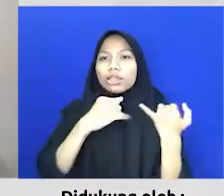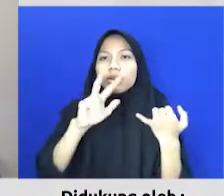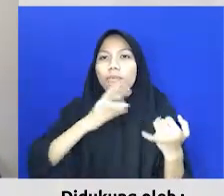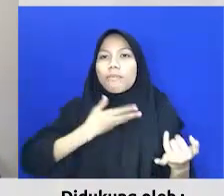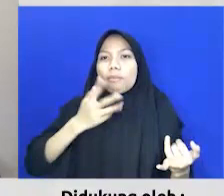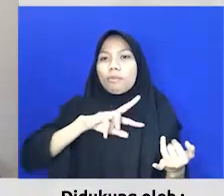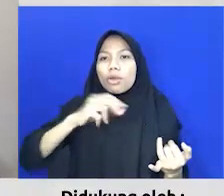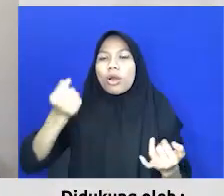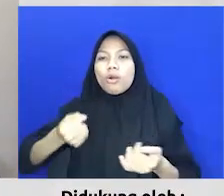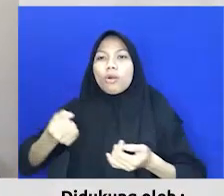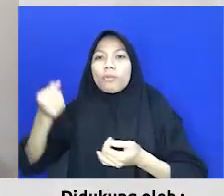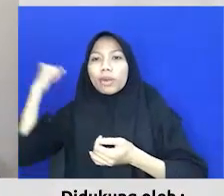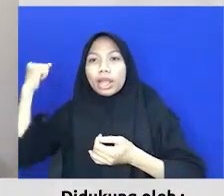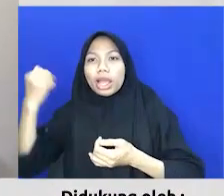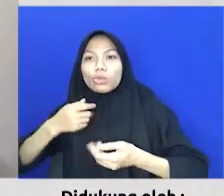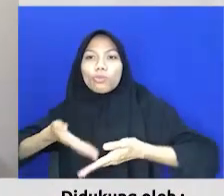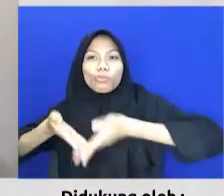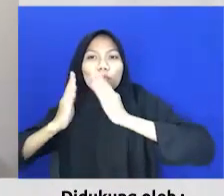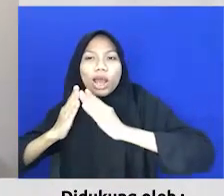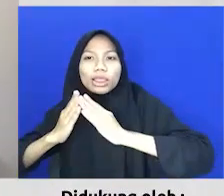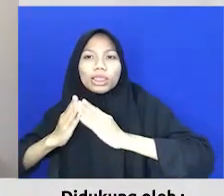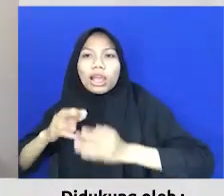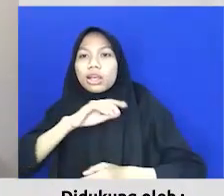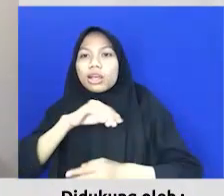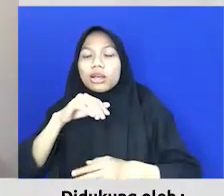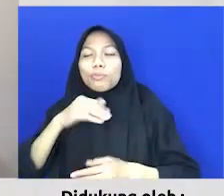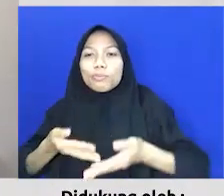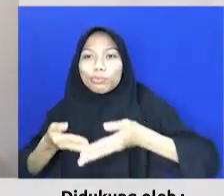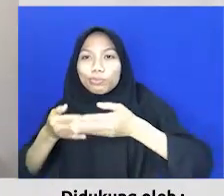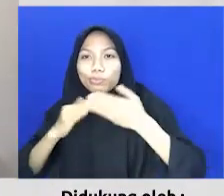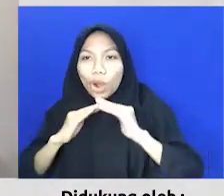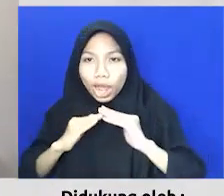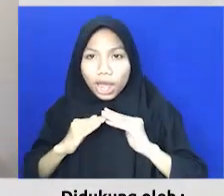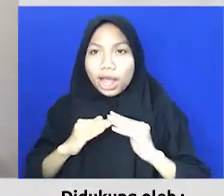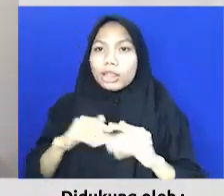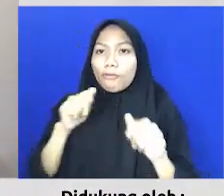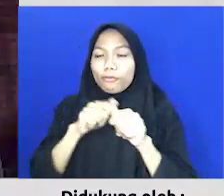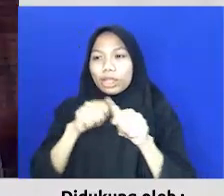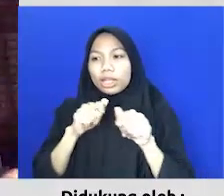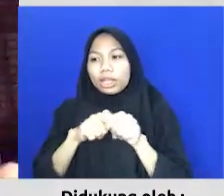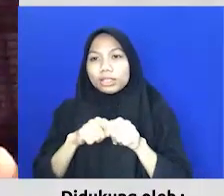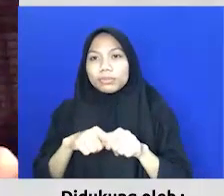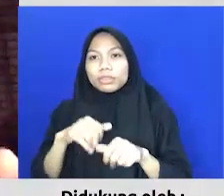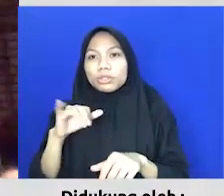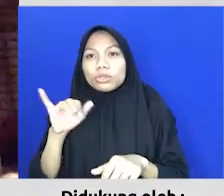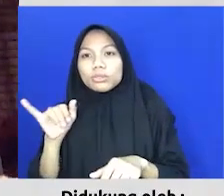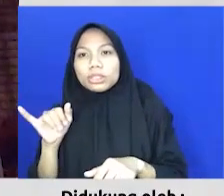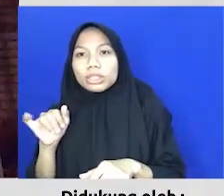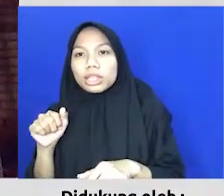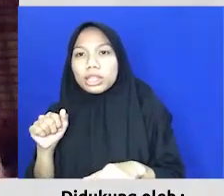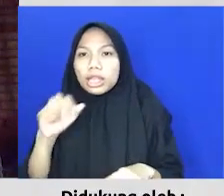Bukan hanya sekedar punya cerita yang diceritakan, tapi punya gagasan yang disampaikan melalui tokoh di dalam cerita.